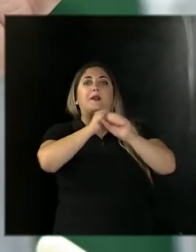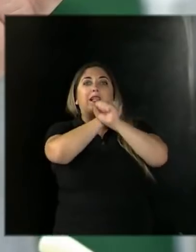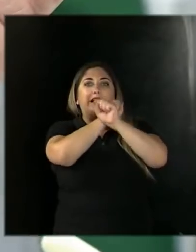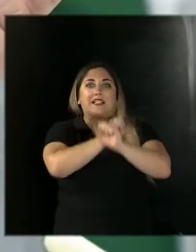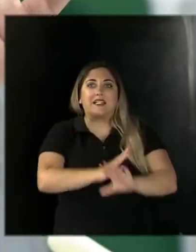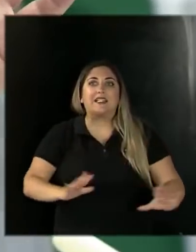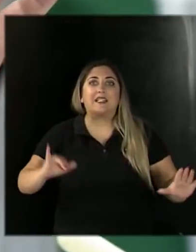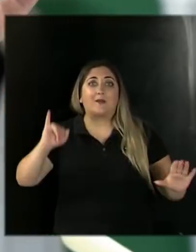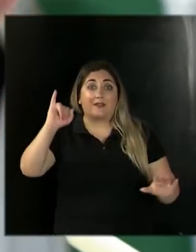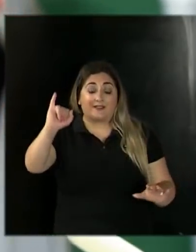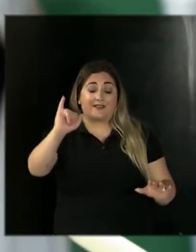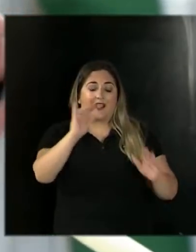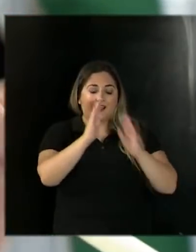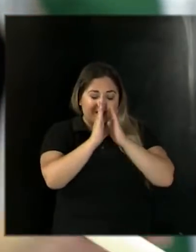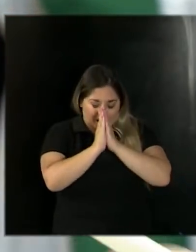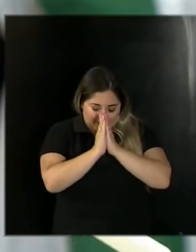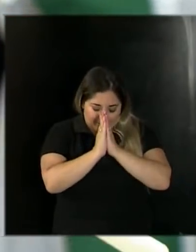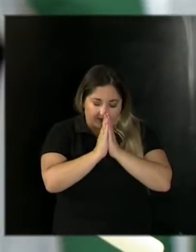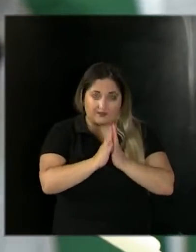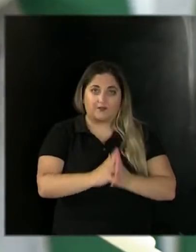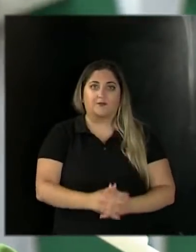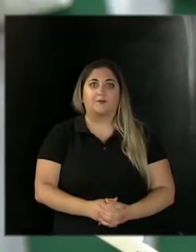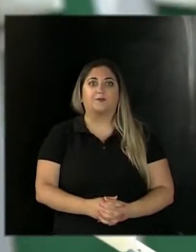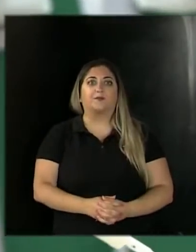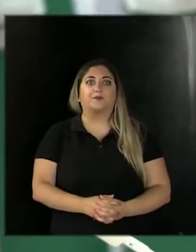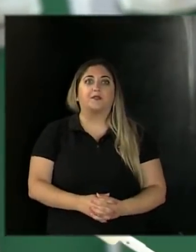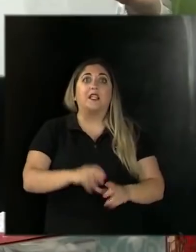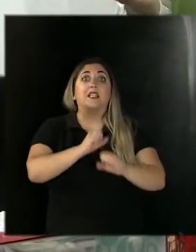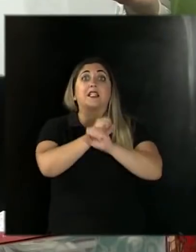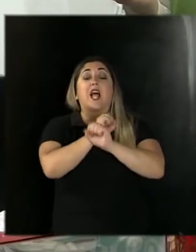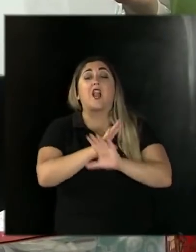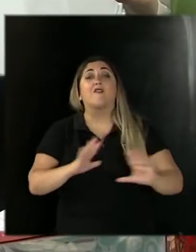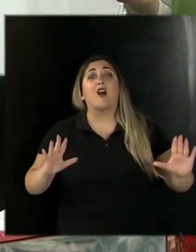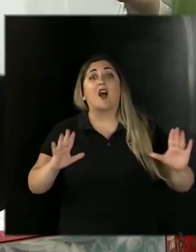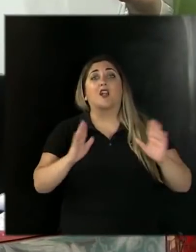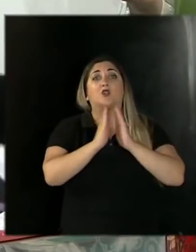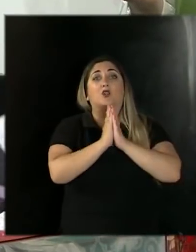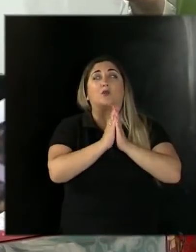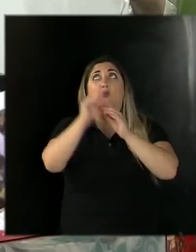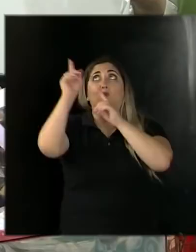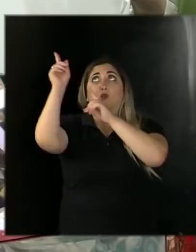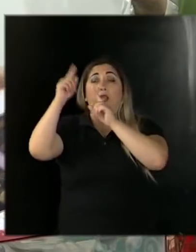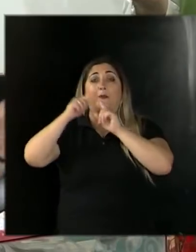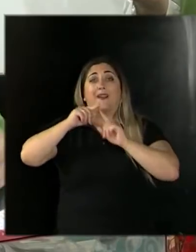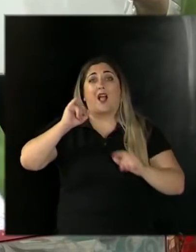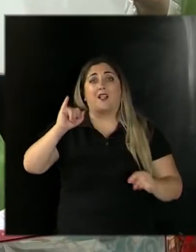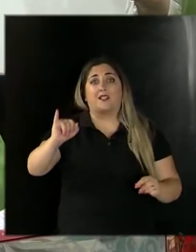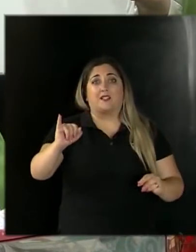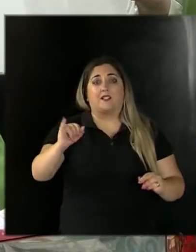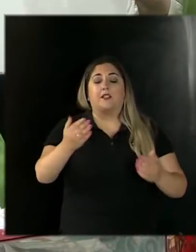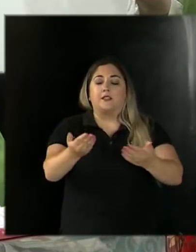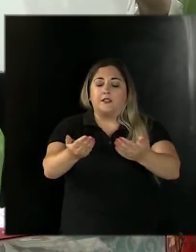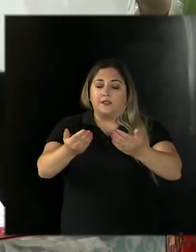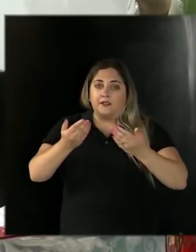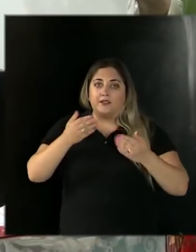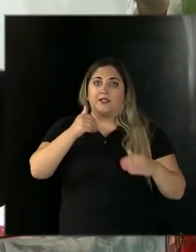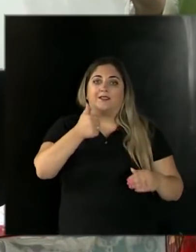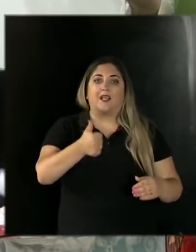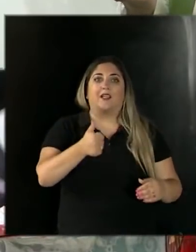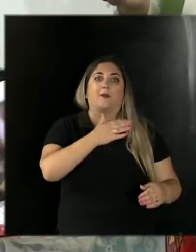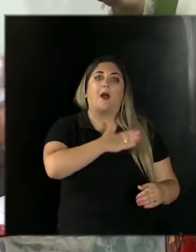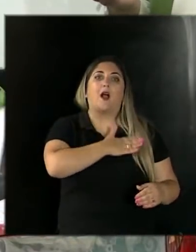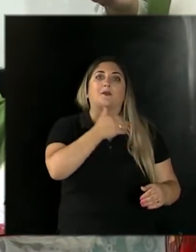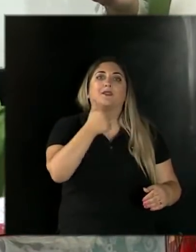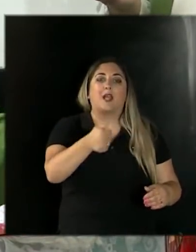fit-tiġrib iżda eħlisna mid-deni. Eħlisna nitolbuk mulej minn kull deni. Għatina fit-tjiebu ħnina